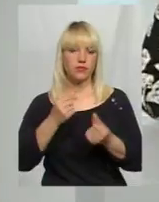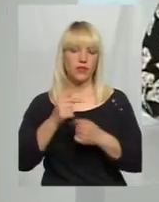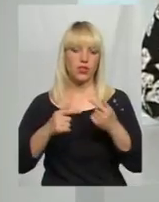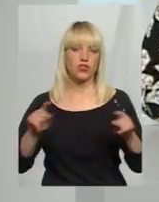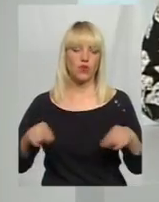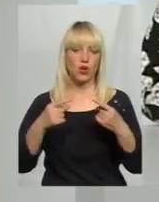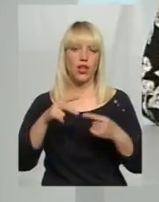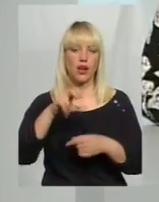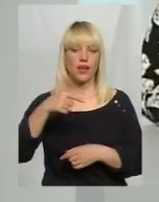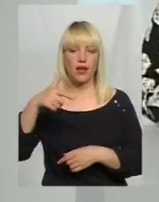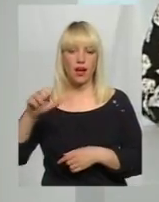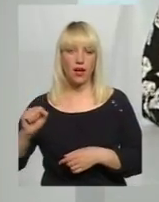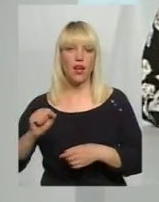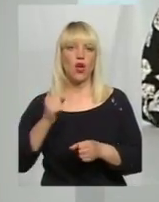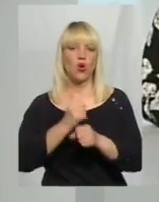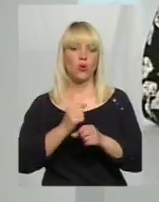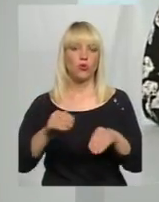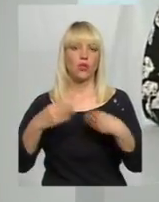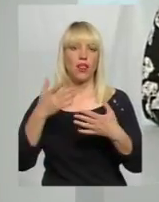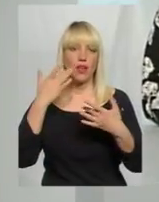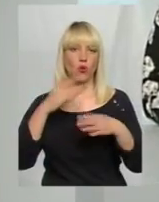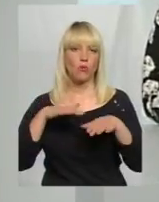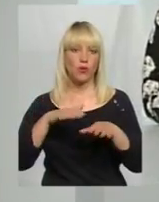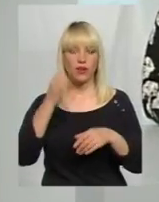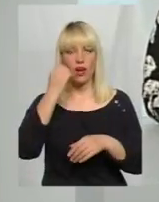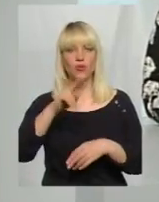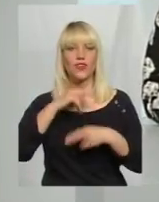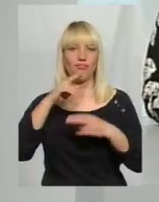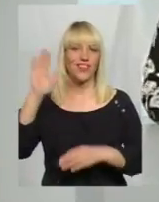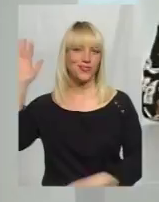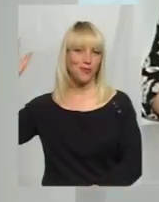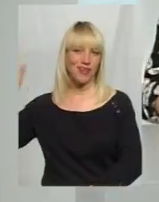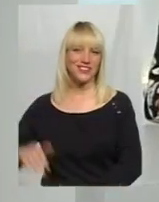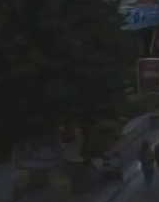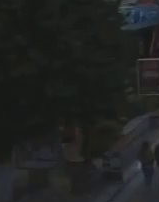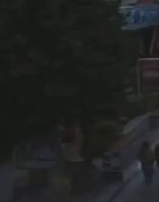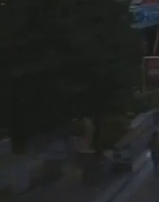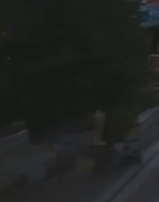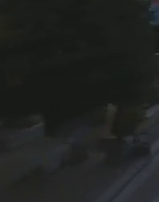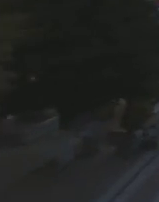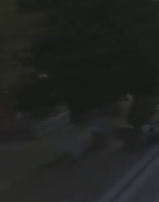роботодавців легкої промисловості. Всім дякую за увагу. Побачимось уже завтра.